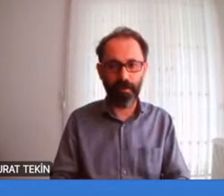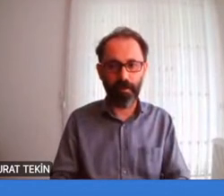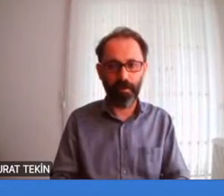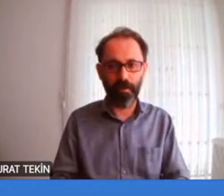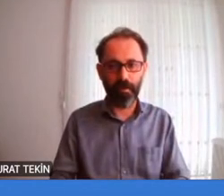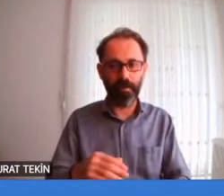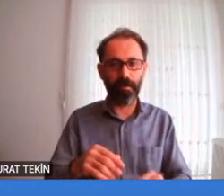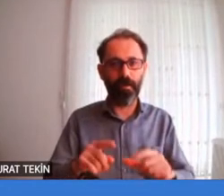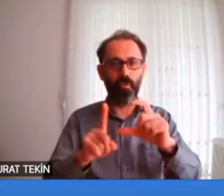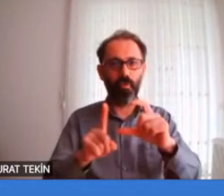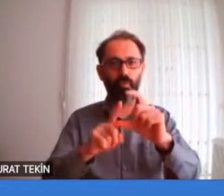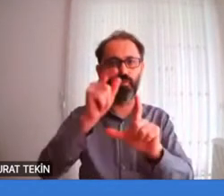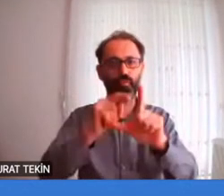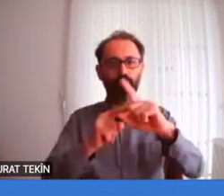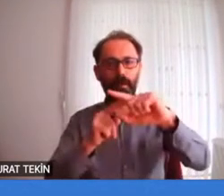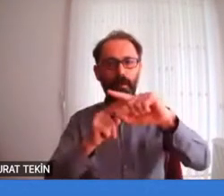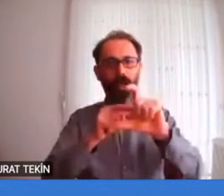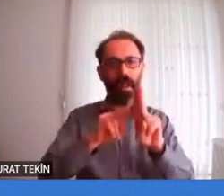Gültekin Karasu.